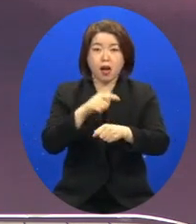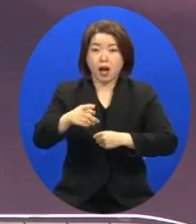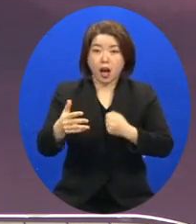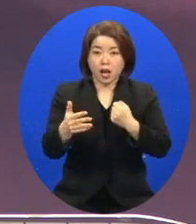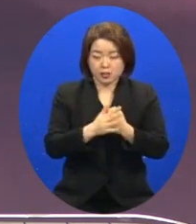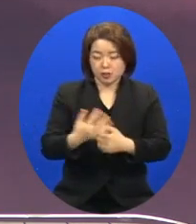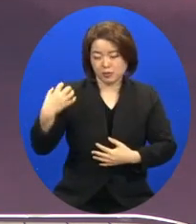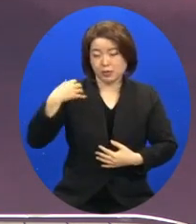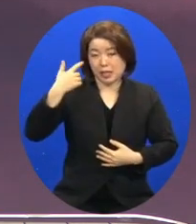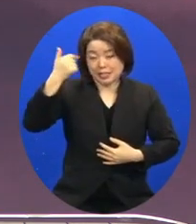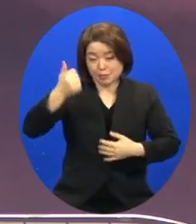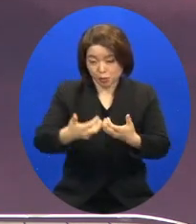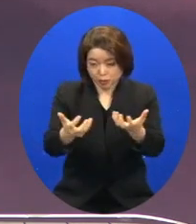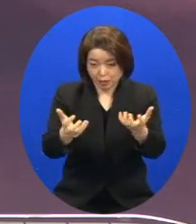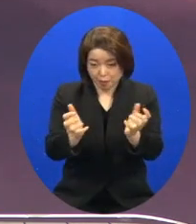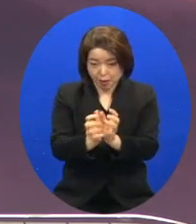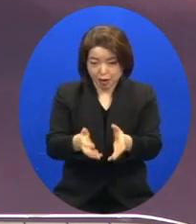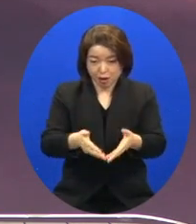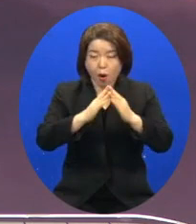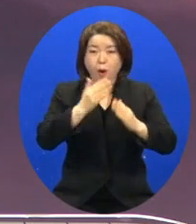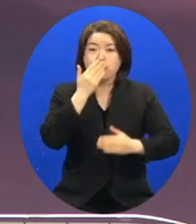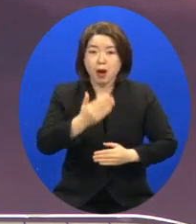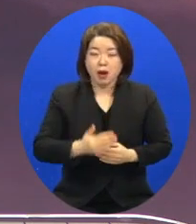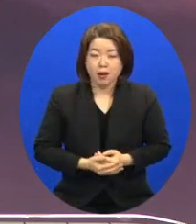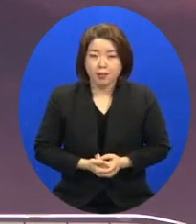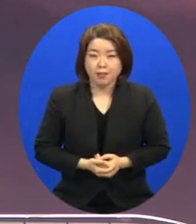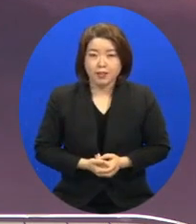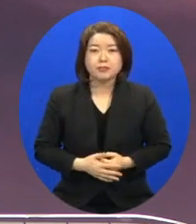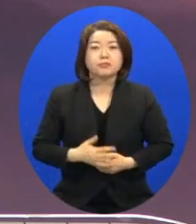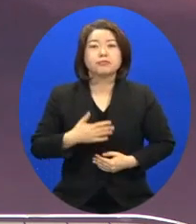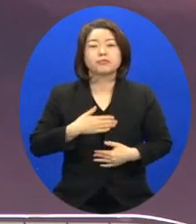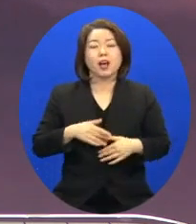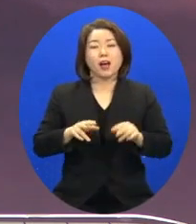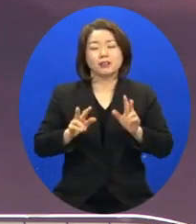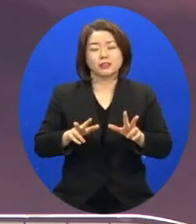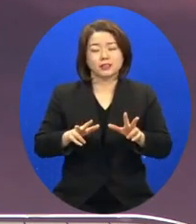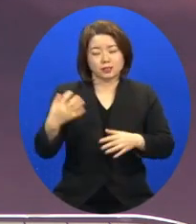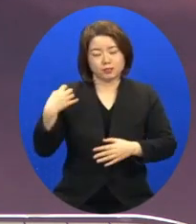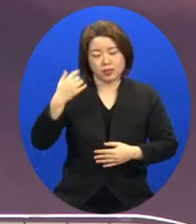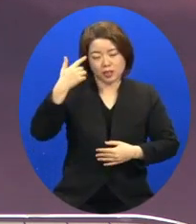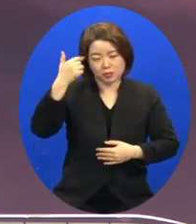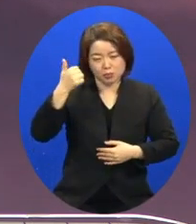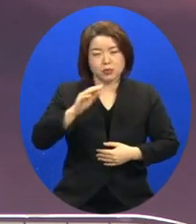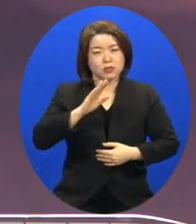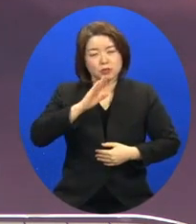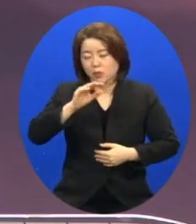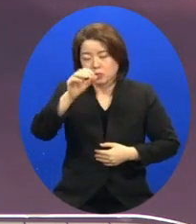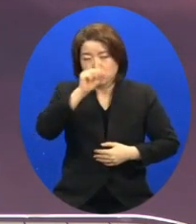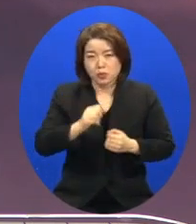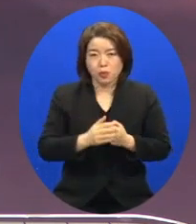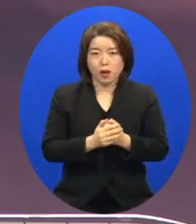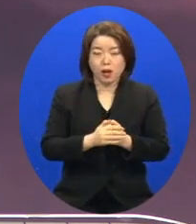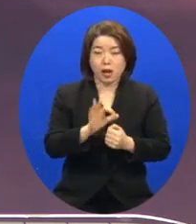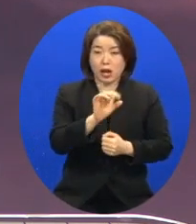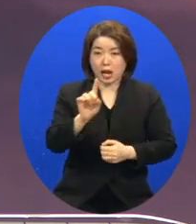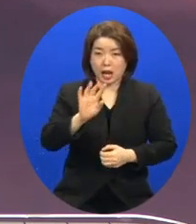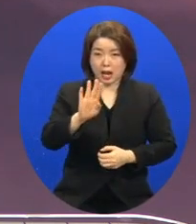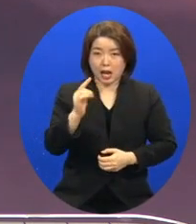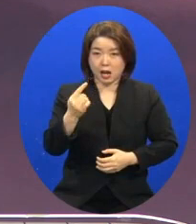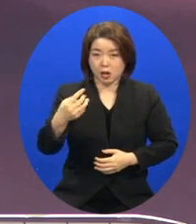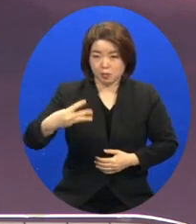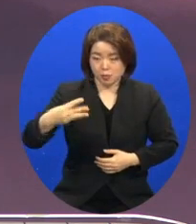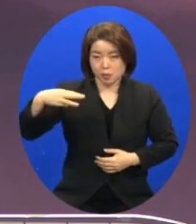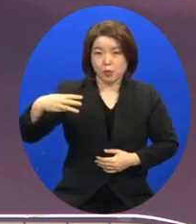담임 목사파 생길 수 있죠. 나는 지금 담임 목사가 너무 좋아. 나는 아볼로 목사님